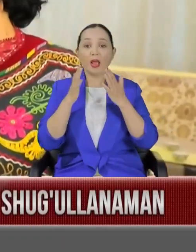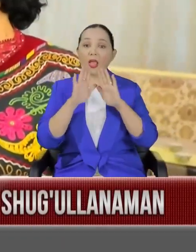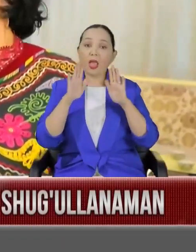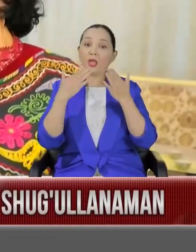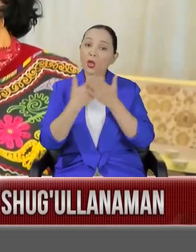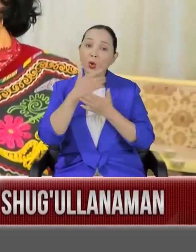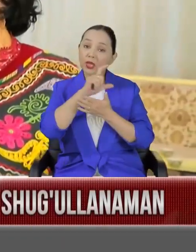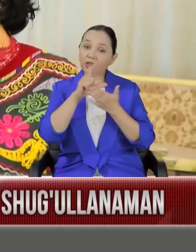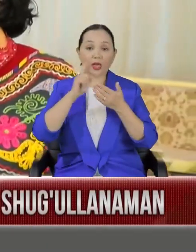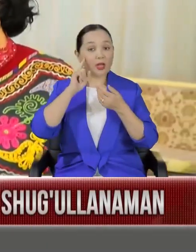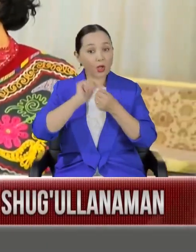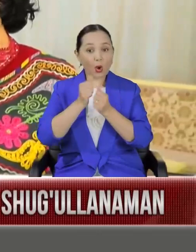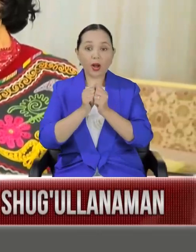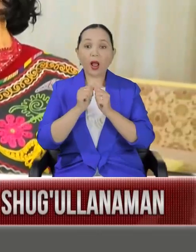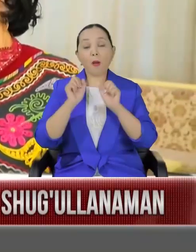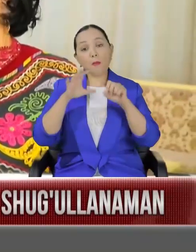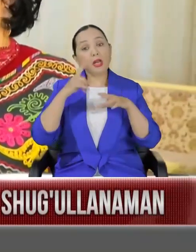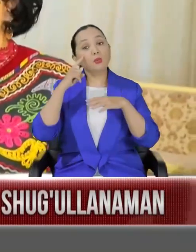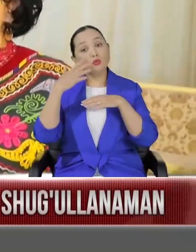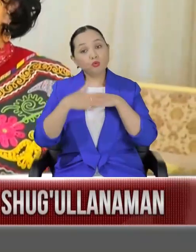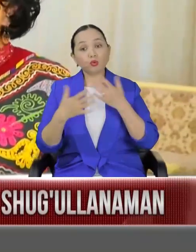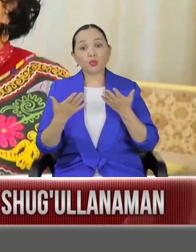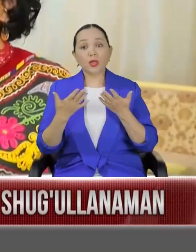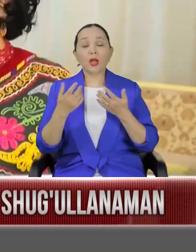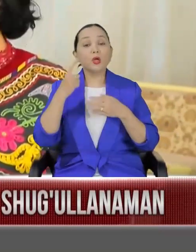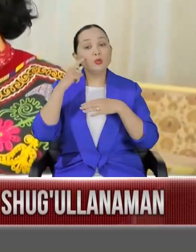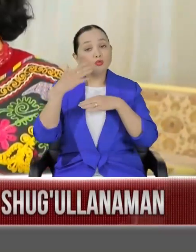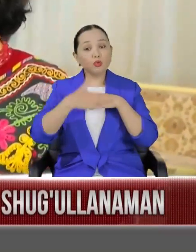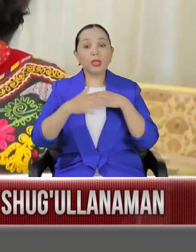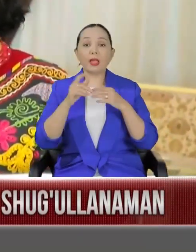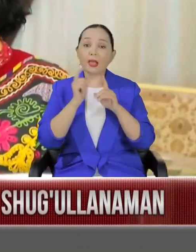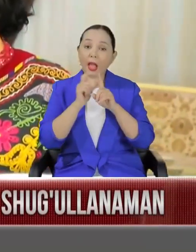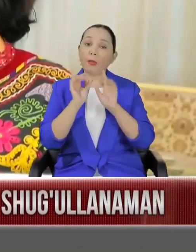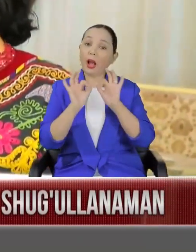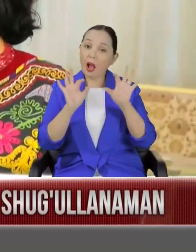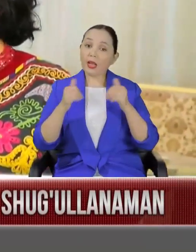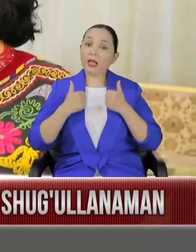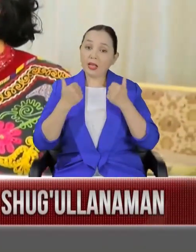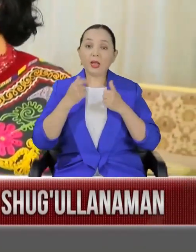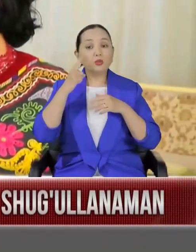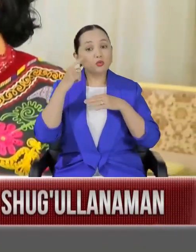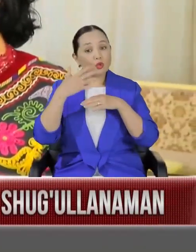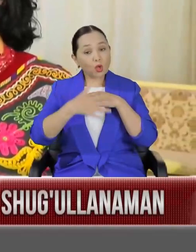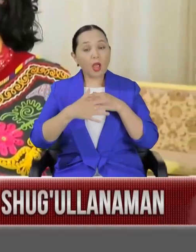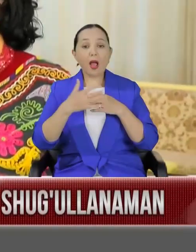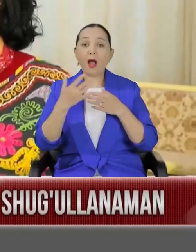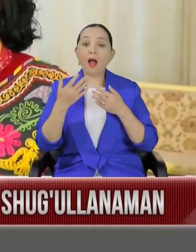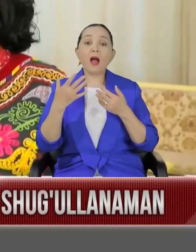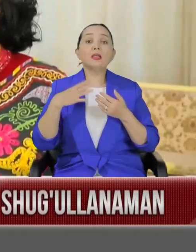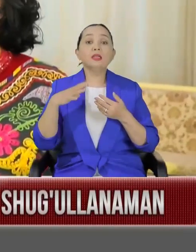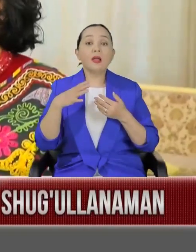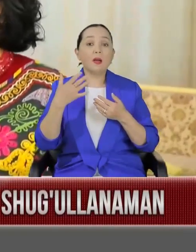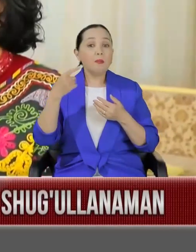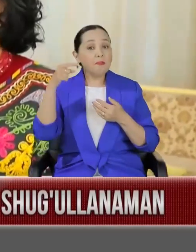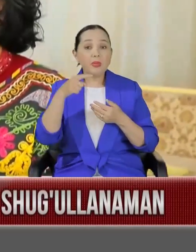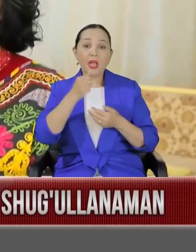she'r yodlayman. Vaqtiga balki tushunishar. Tushunganga gapirishga harakat qilyapmiz. Tushungan tushunadi, tushunmaganga ming